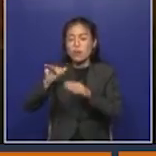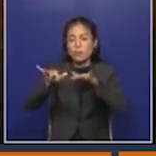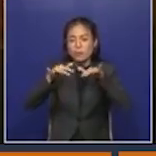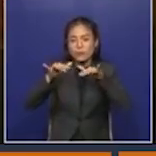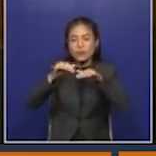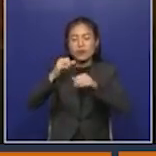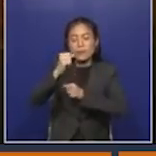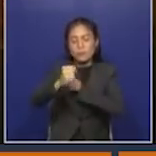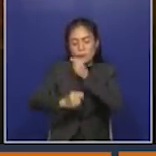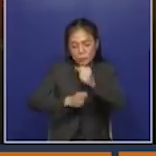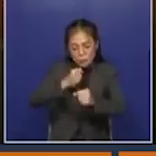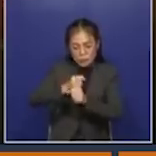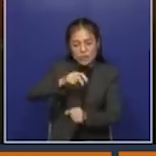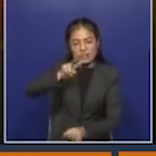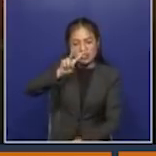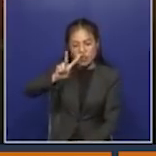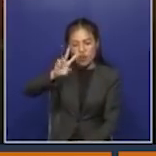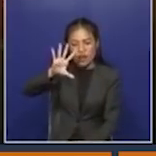2568